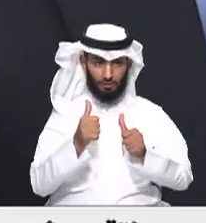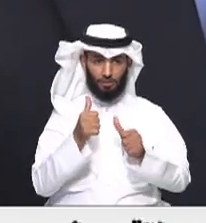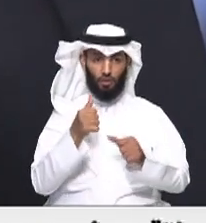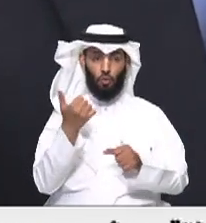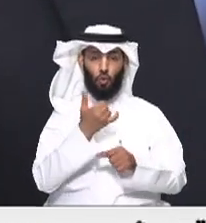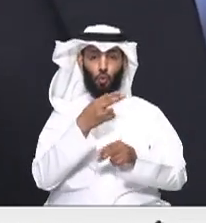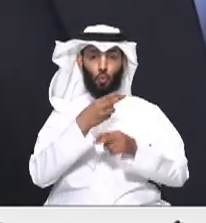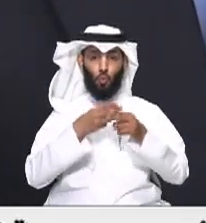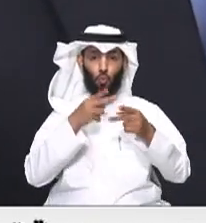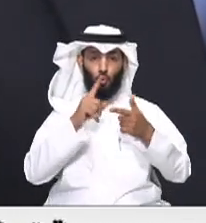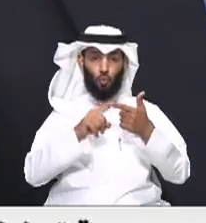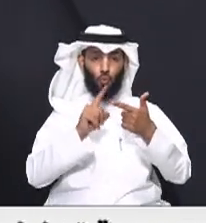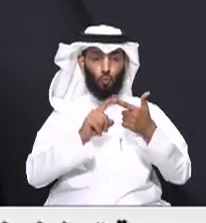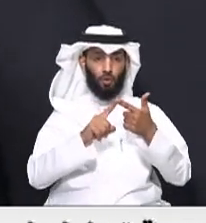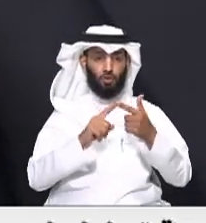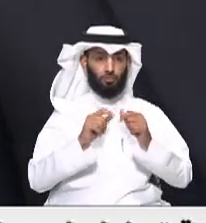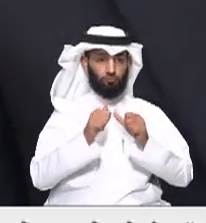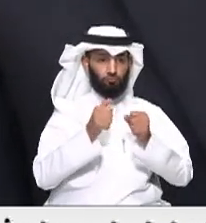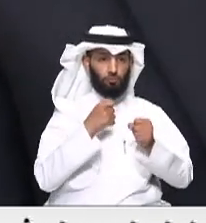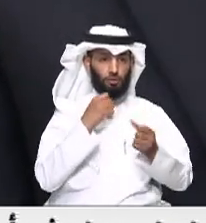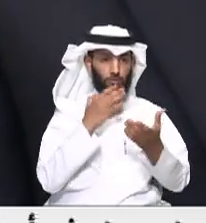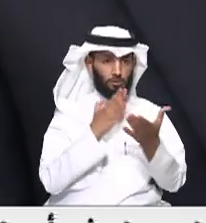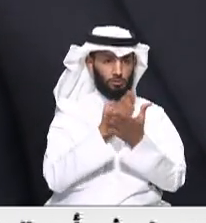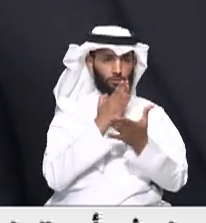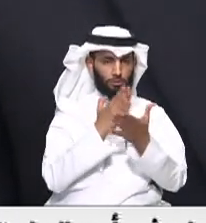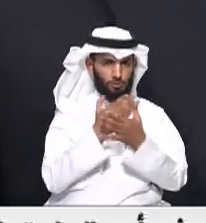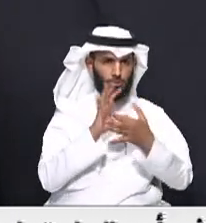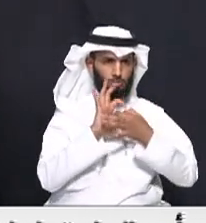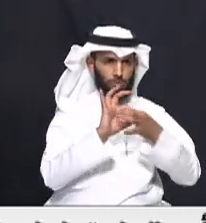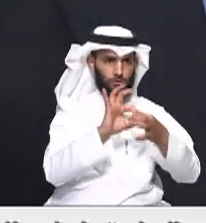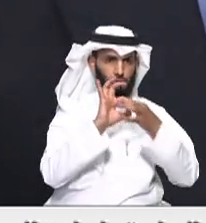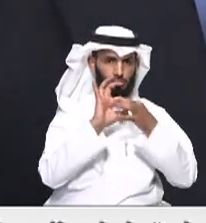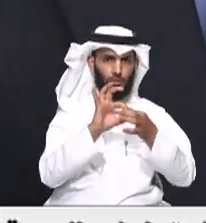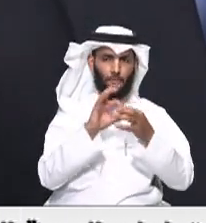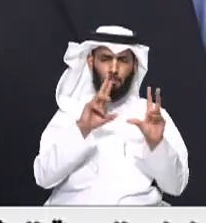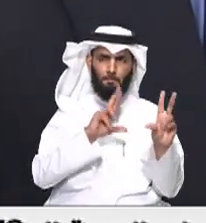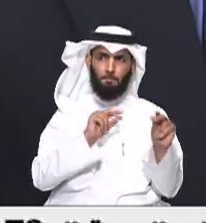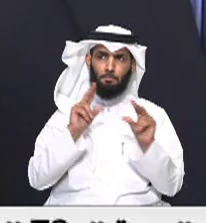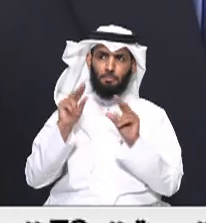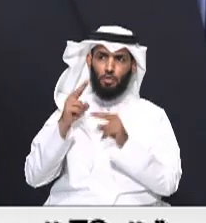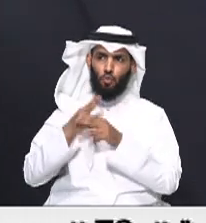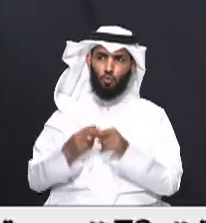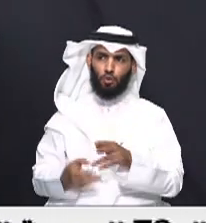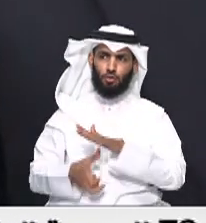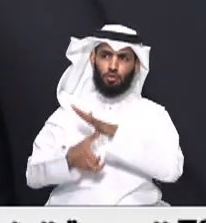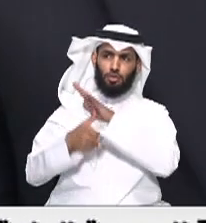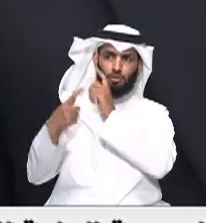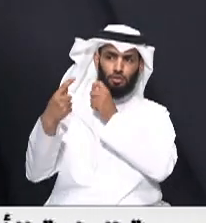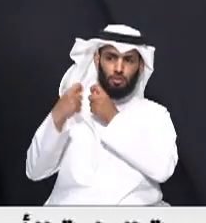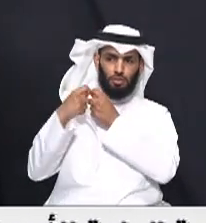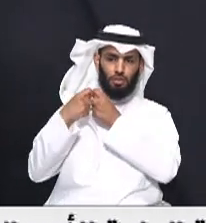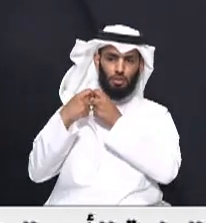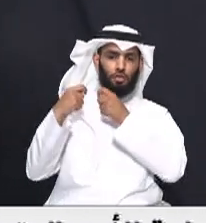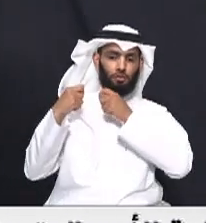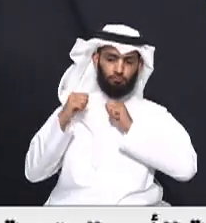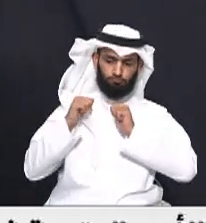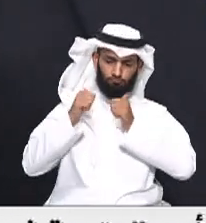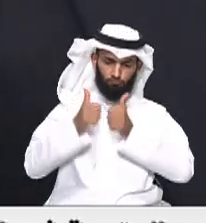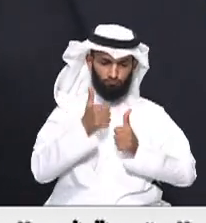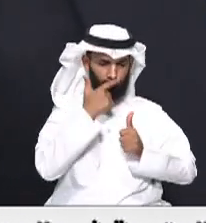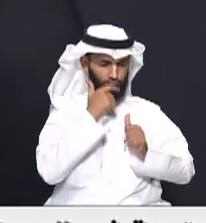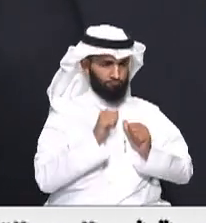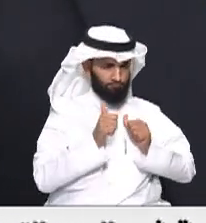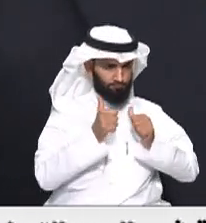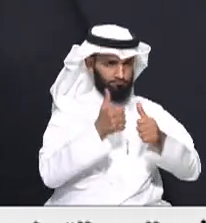العهد ممثل حضرة صاحب السمو بهذا التحرك الدبلوماسي، وهو خبير أيضا في المجال الدبلوماسي وعمل طويلا في